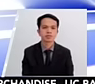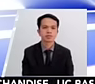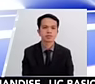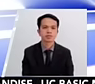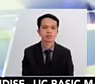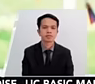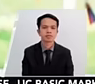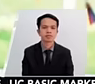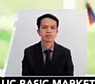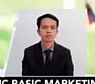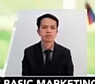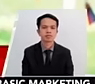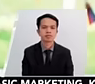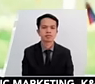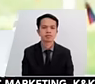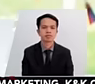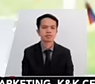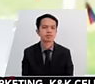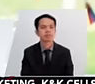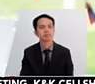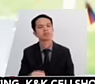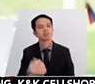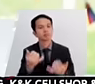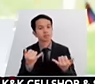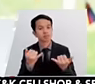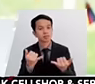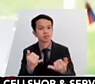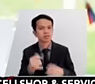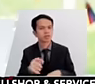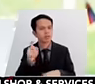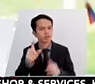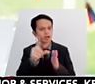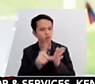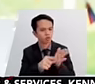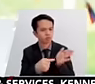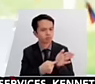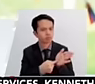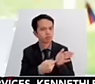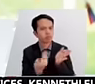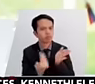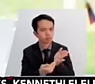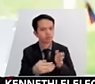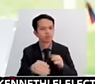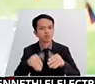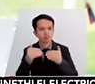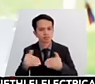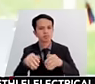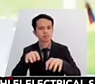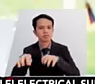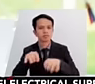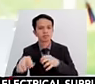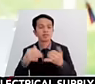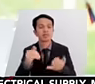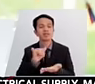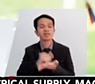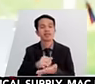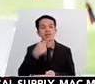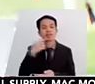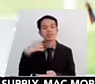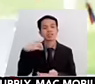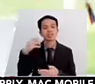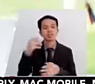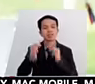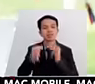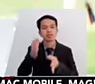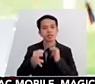Ivan Yes Cony let the law take its course yan ang sinabi ni dating Chief justice Lucas bersamin at ngayong